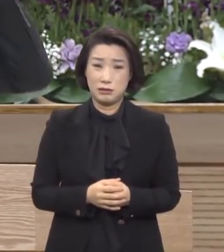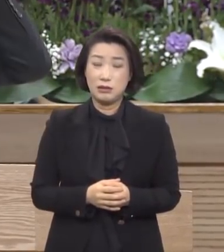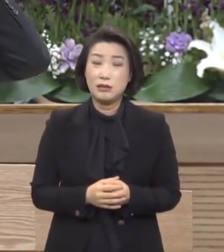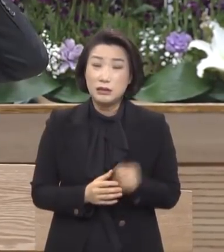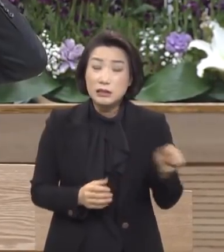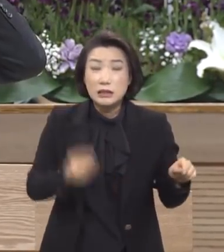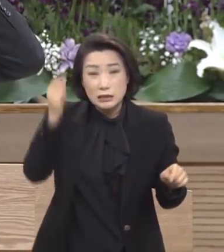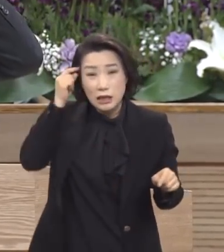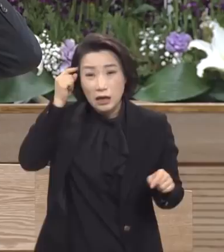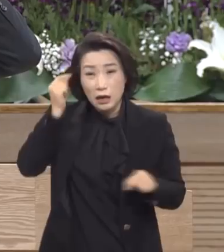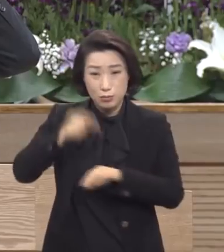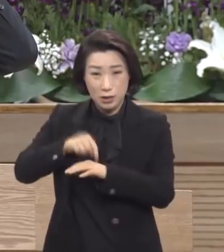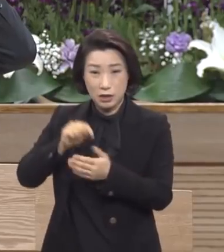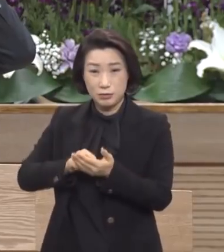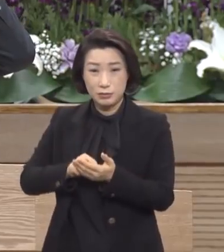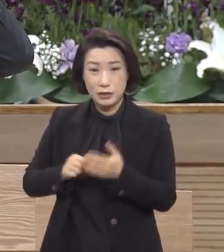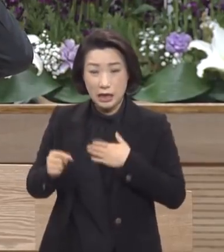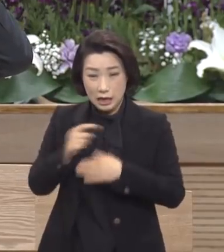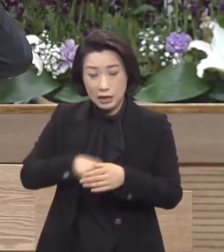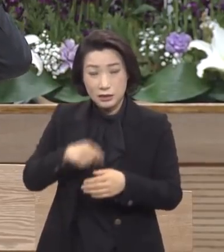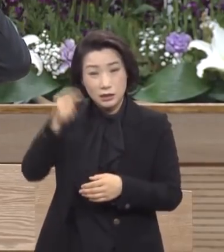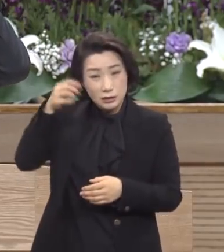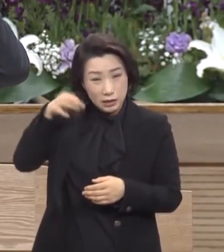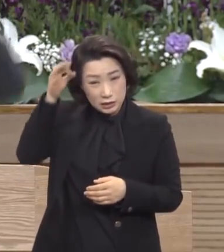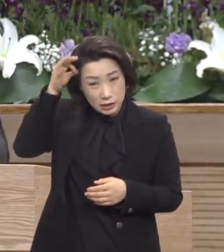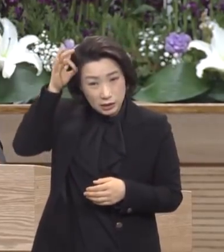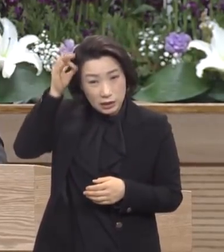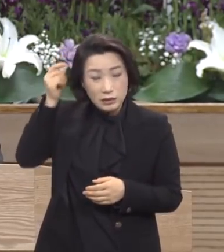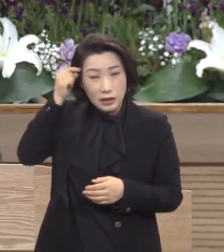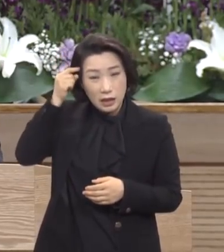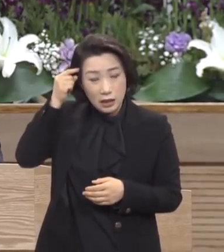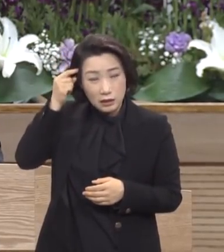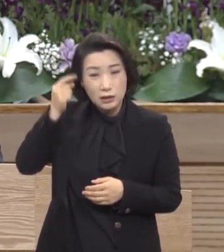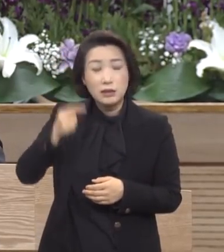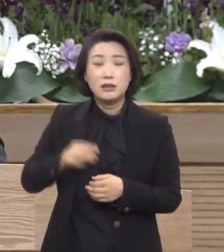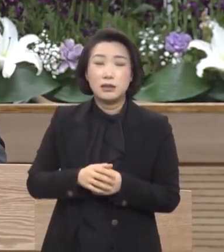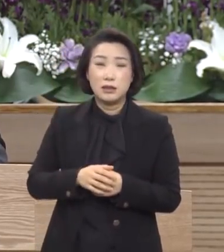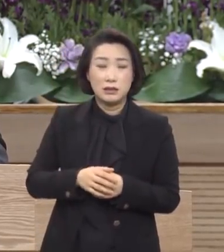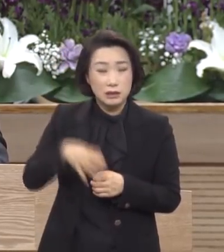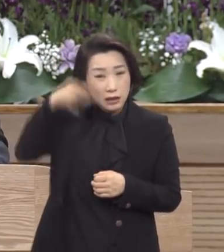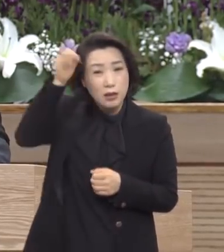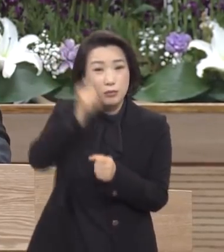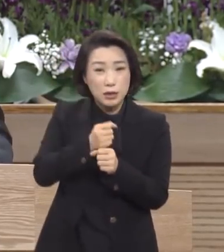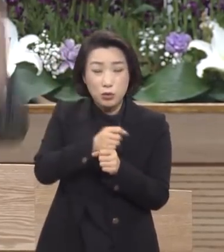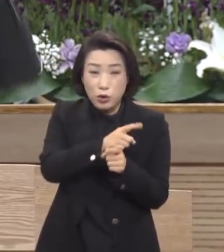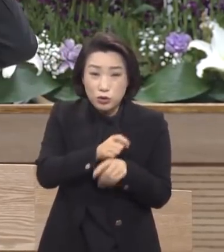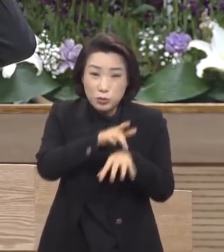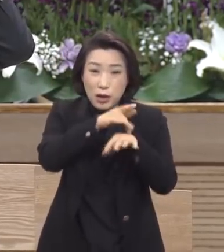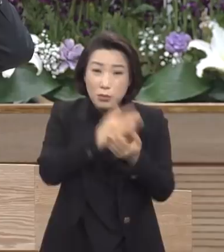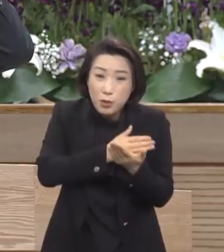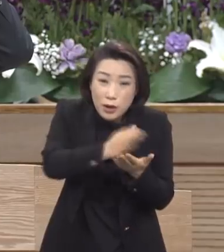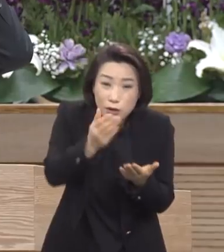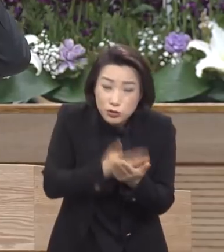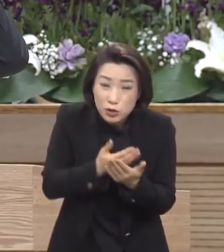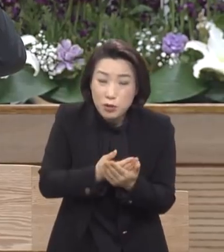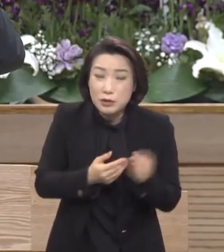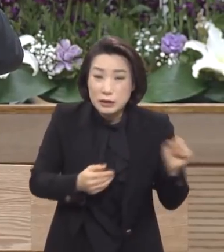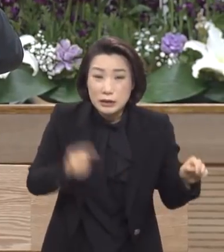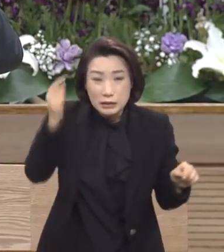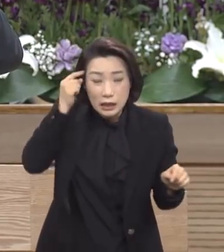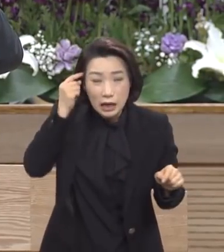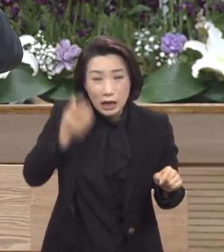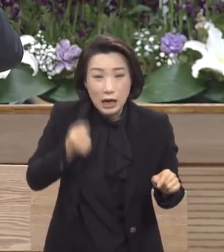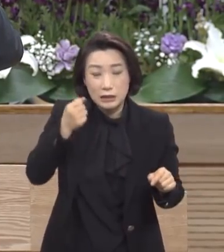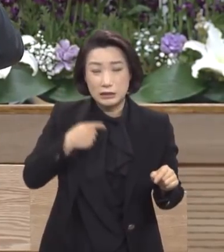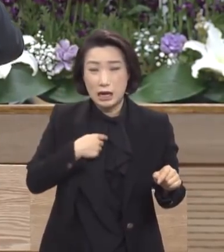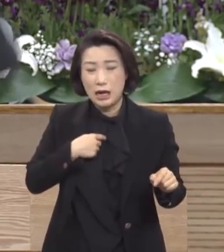이런 생각과 마음을 내게서 생각나는 원수를 몰아내시옵시고 이런 생각과 생각을